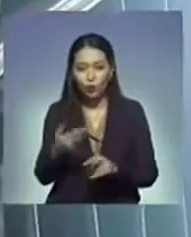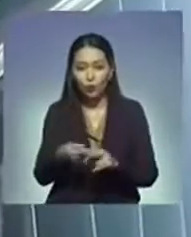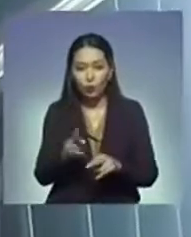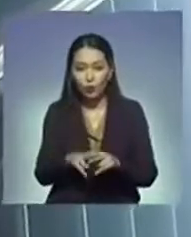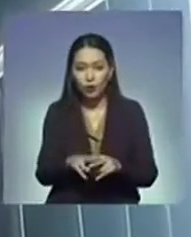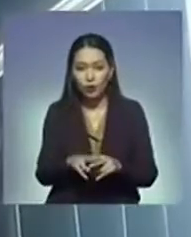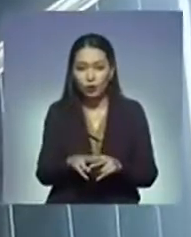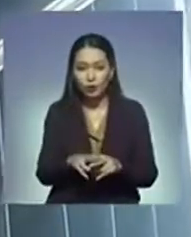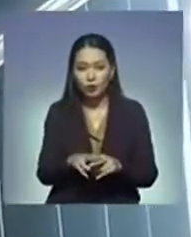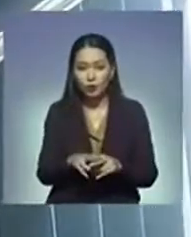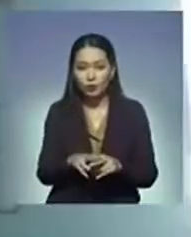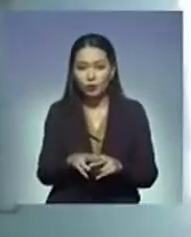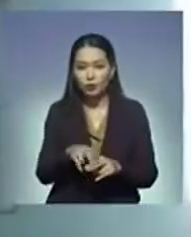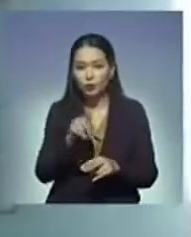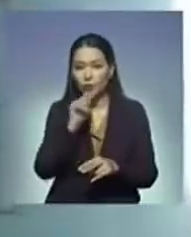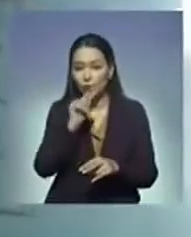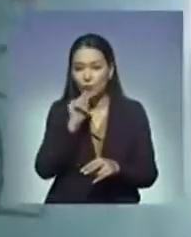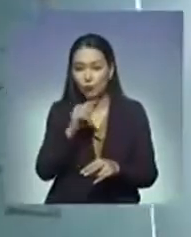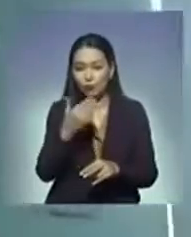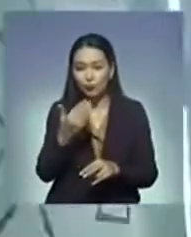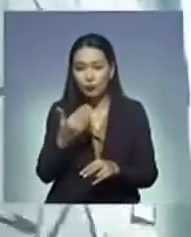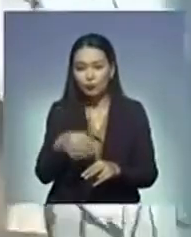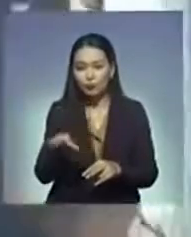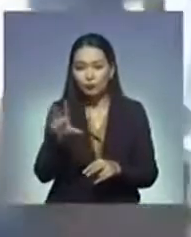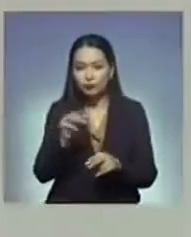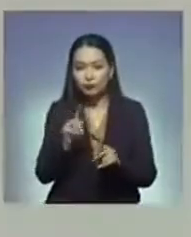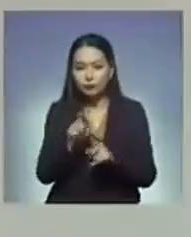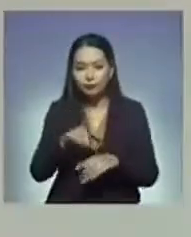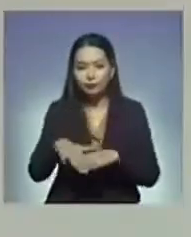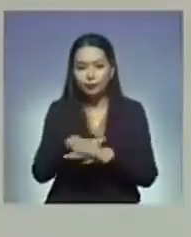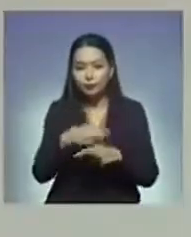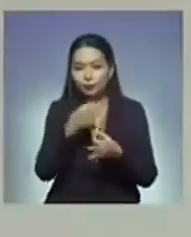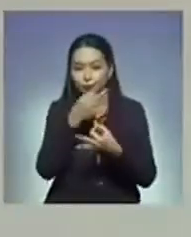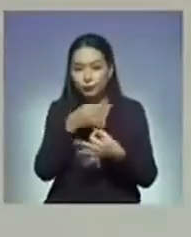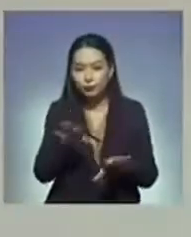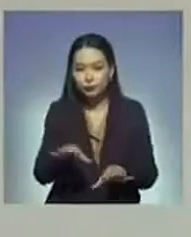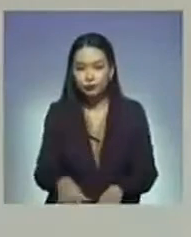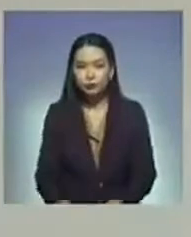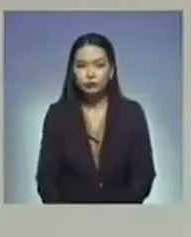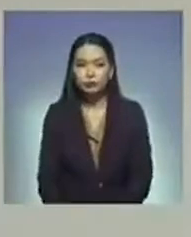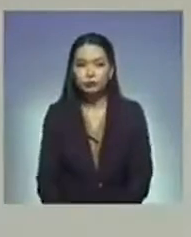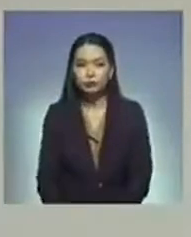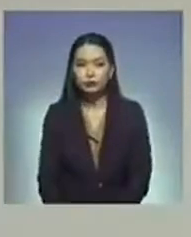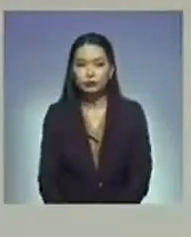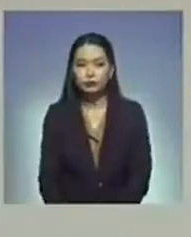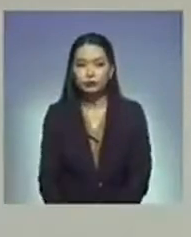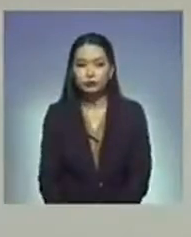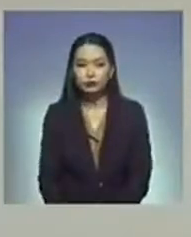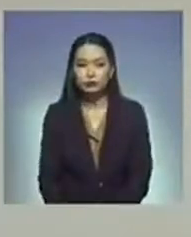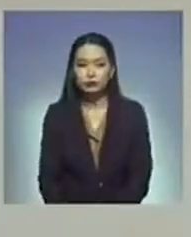распорядок дня и курятник над головой отнюдь не обрадовали жильцов. Ну давай, кухарикай.